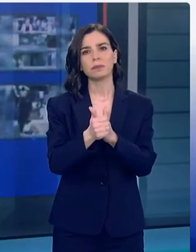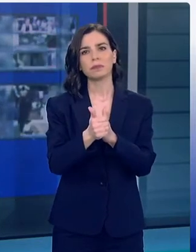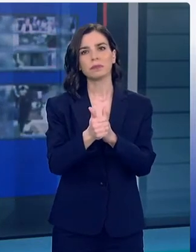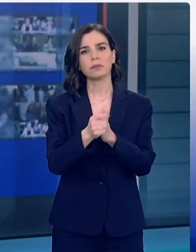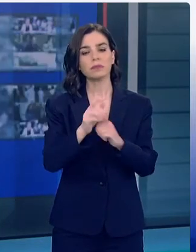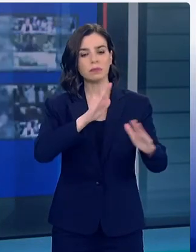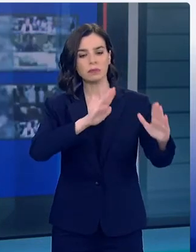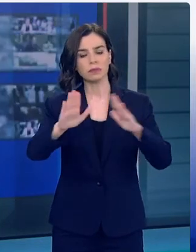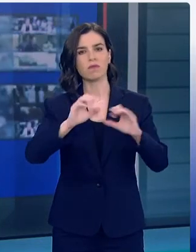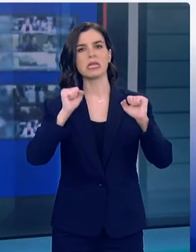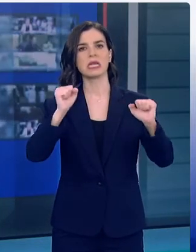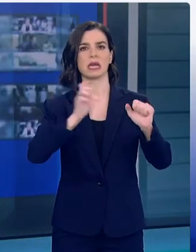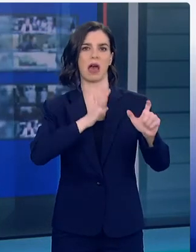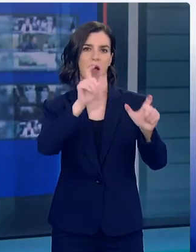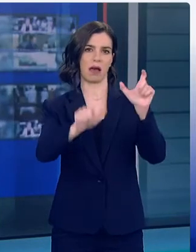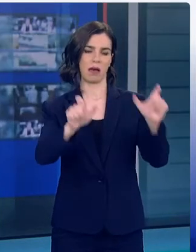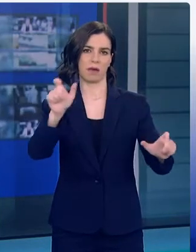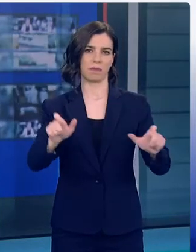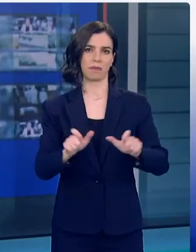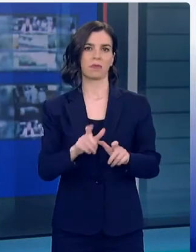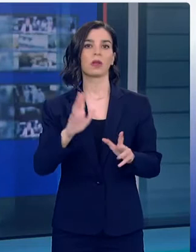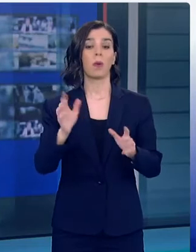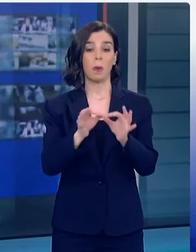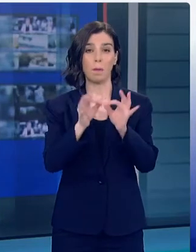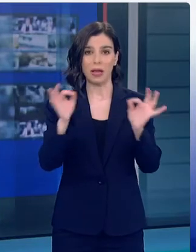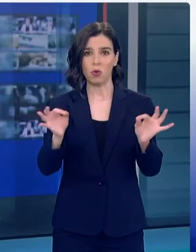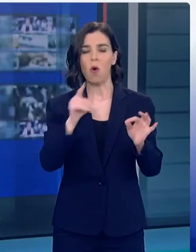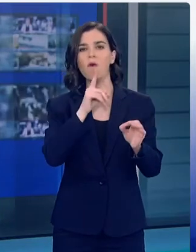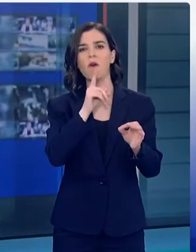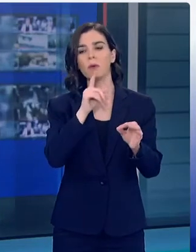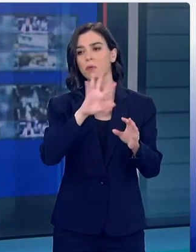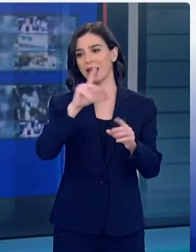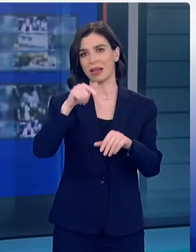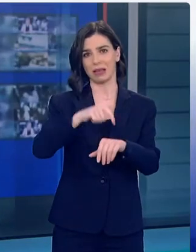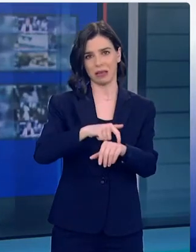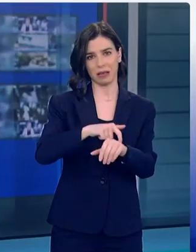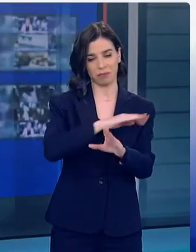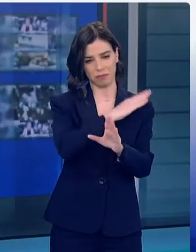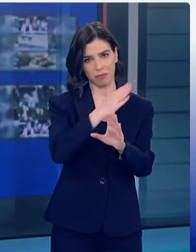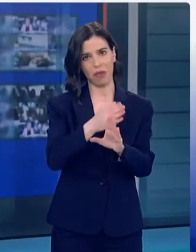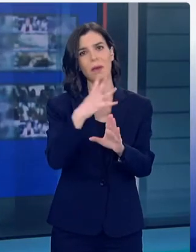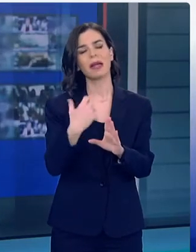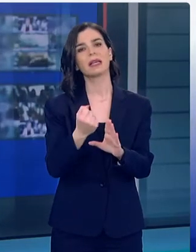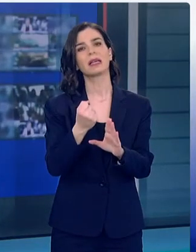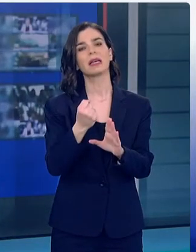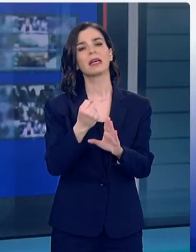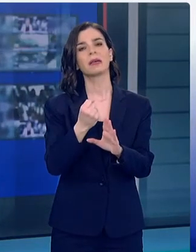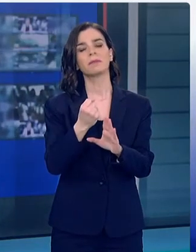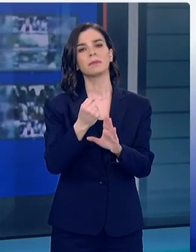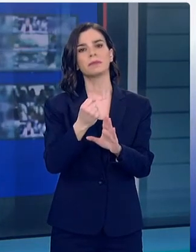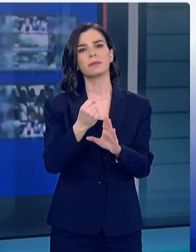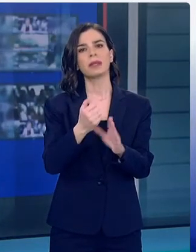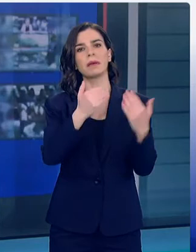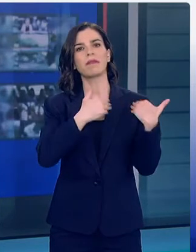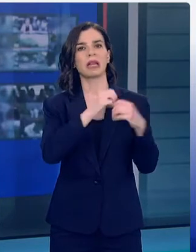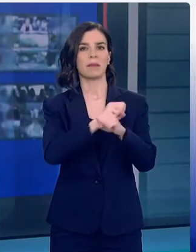την προστασία της υγείας των πολιτών. Για οποιοδήποτε μέτρο, όπως έγινε και μέχρι τώρα, θα υπάρχει συγκεκριμένη, έγκαιρη και